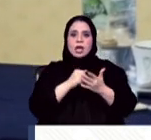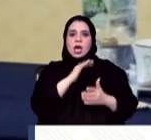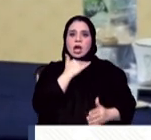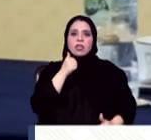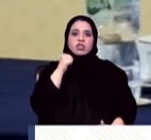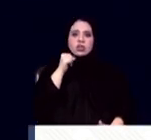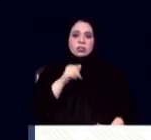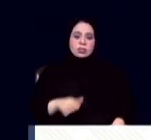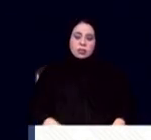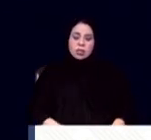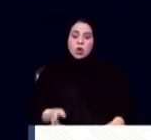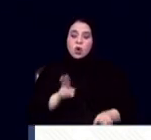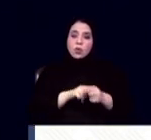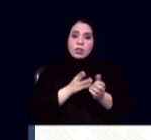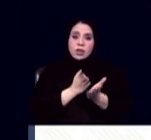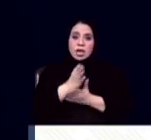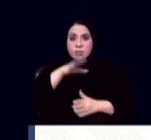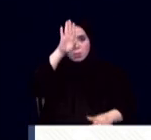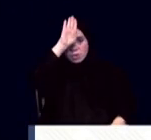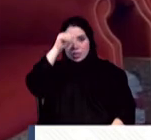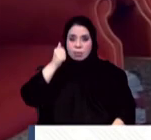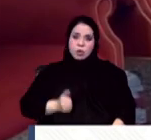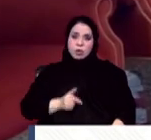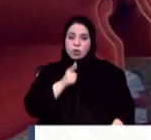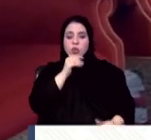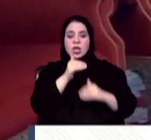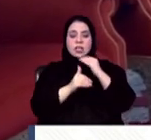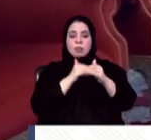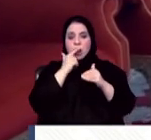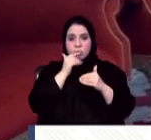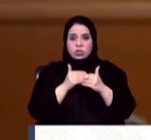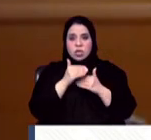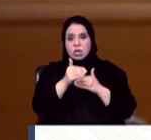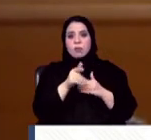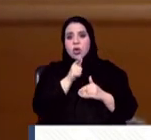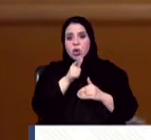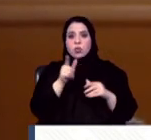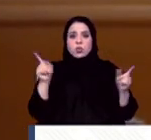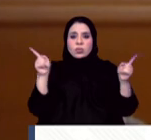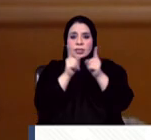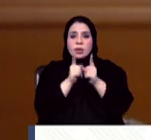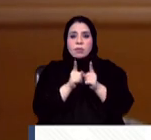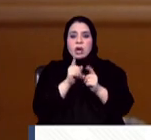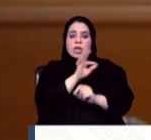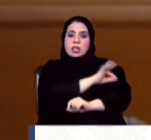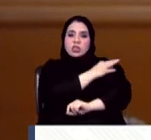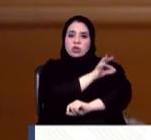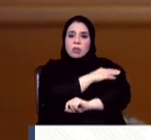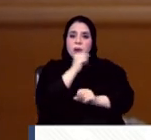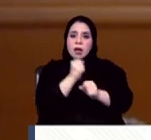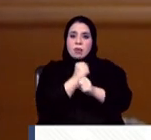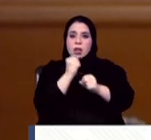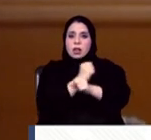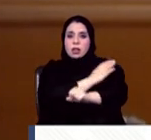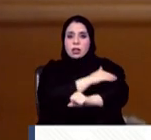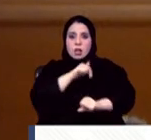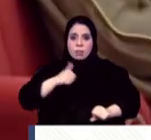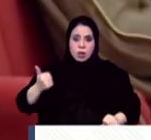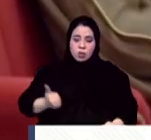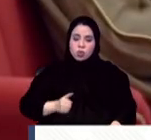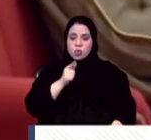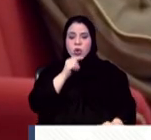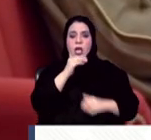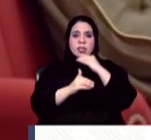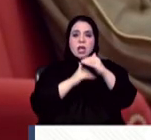الجديد نهج مملكه البحرين في التنميه المستدامه يتلخص كذلك في الجهود الوطنيه الراميه